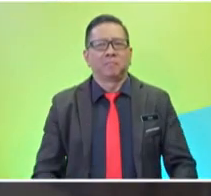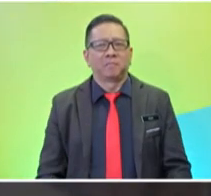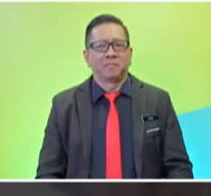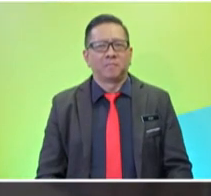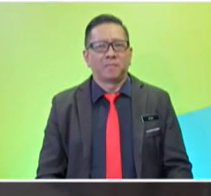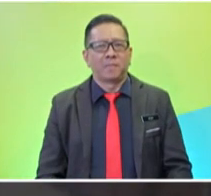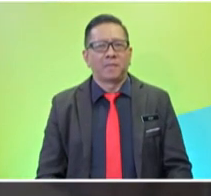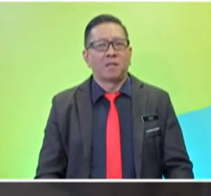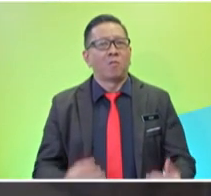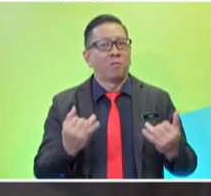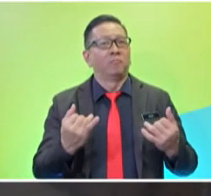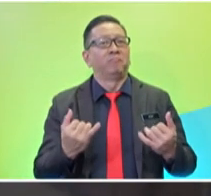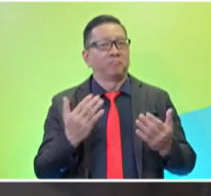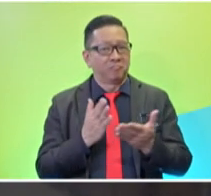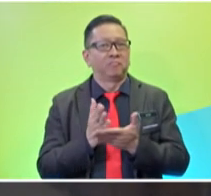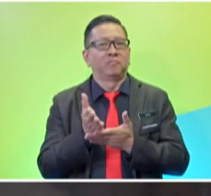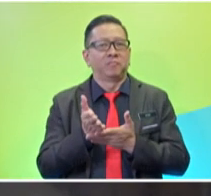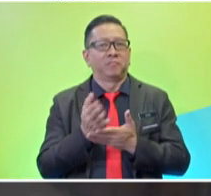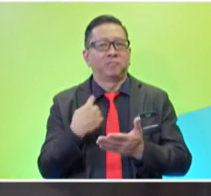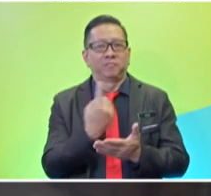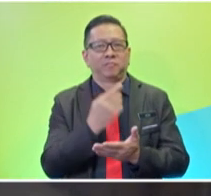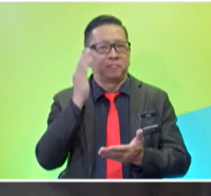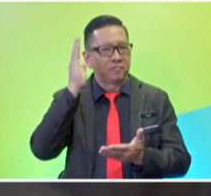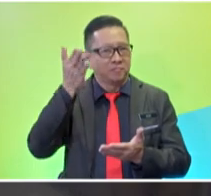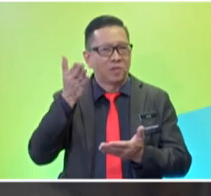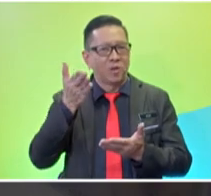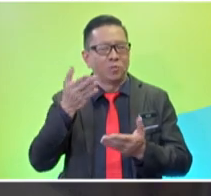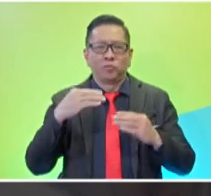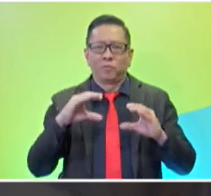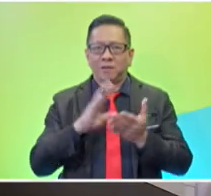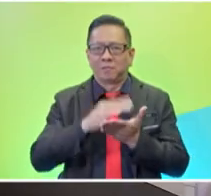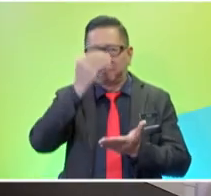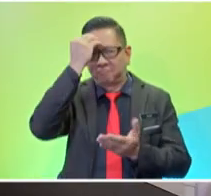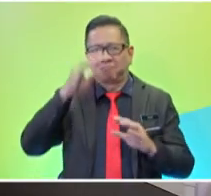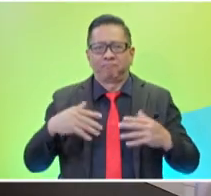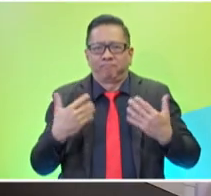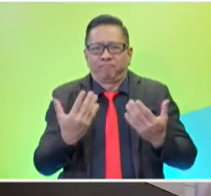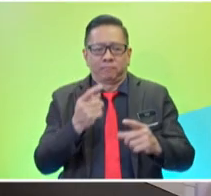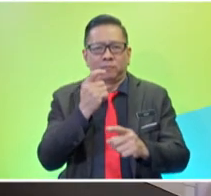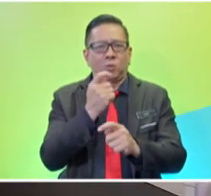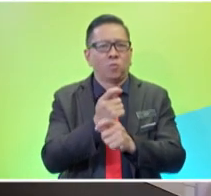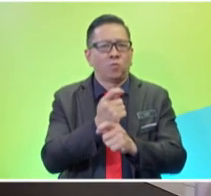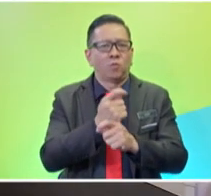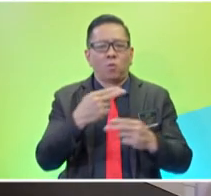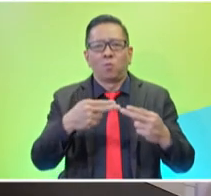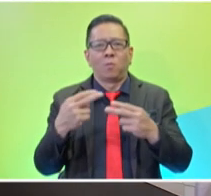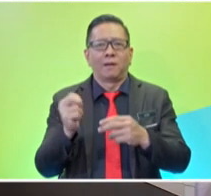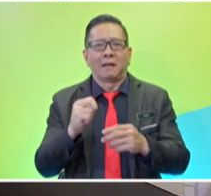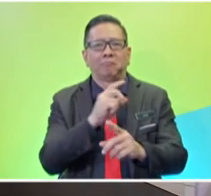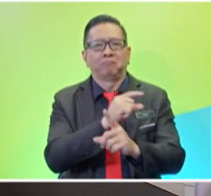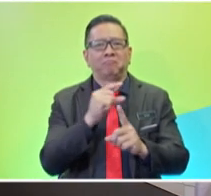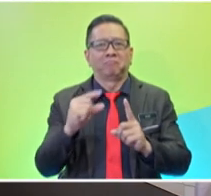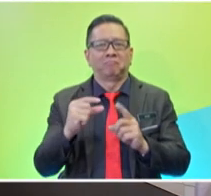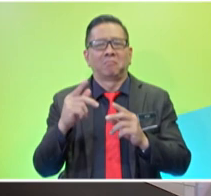jadi untuk seterusnya kita akan coba belajar oke bagaimana untuk menentukan hubungan antara nisbah dan